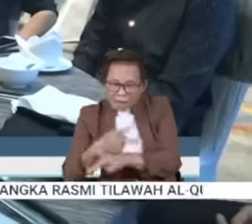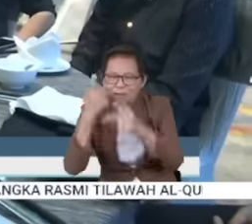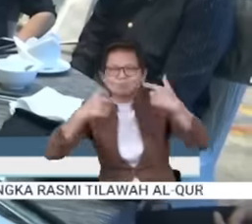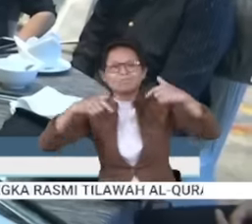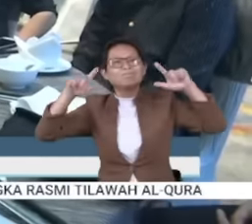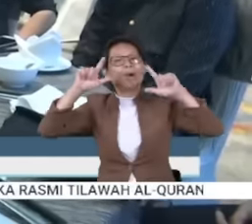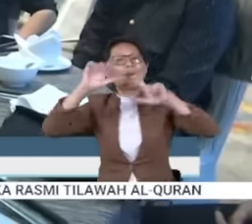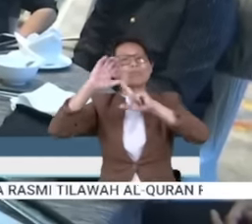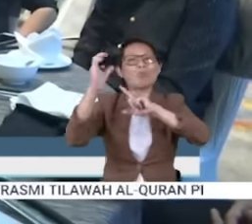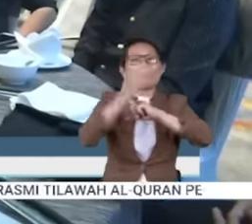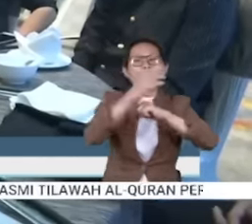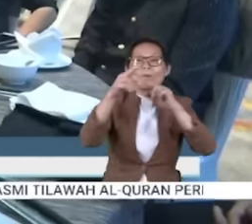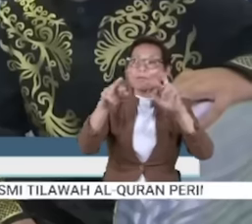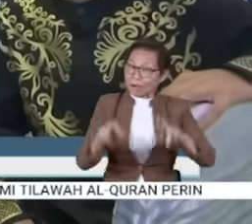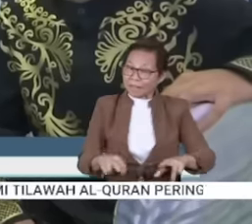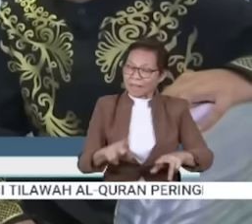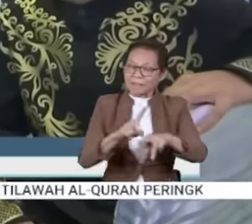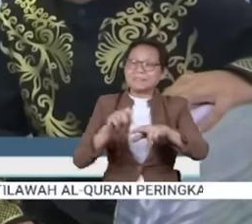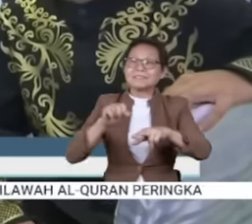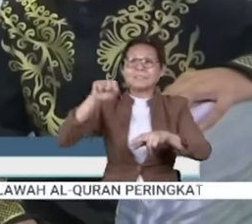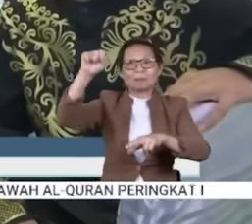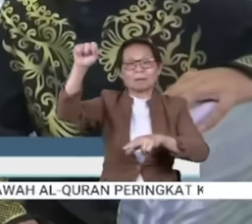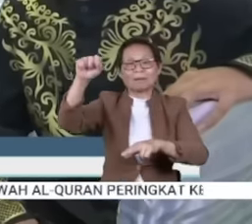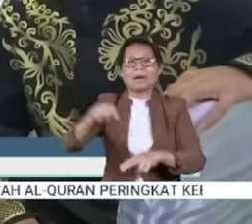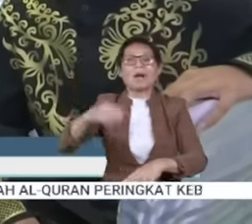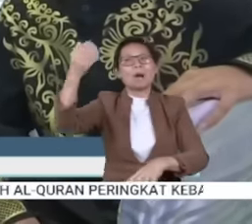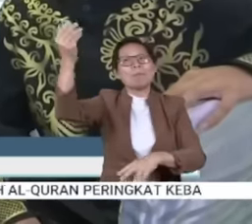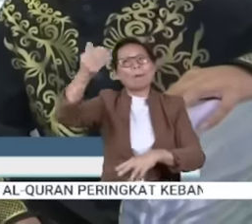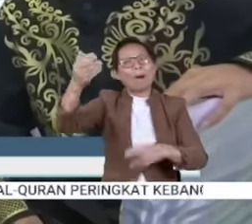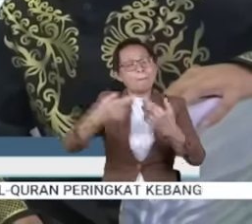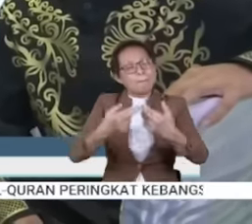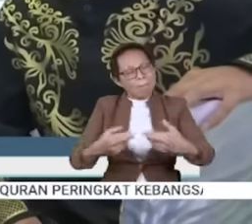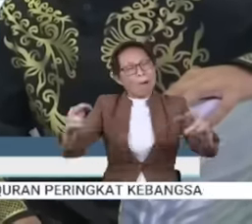memartabatkan budaya rakyat di negeri ini